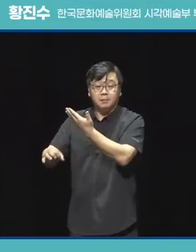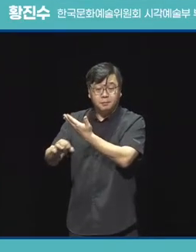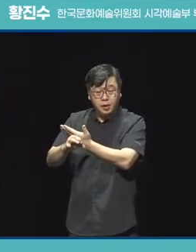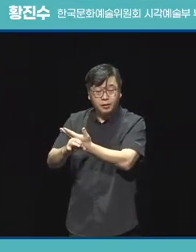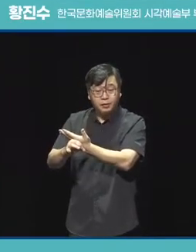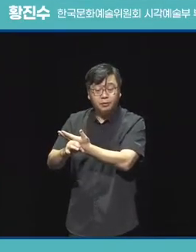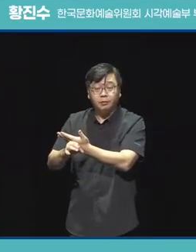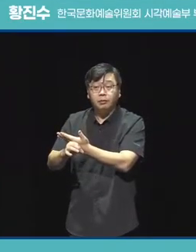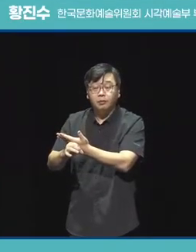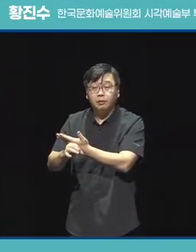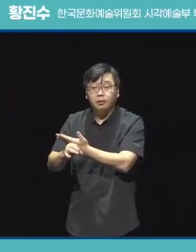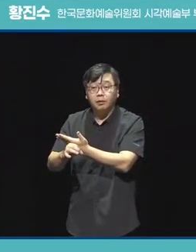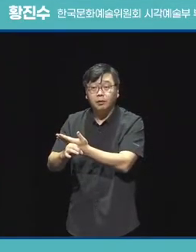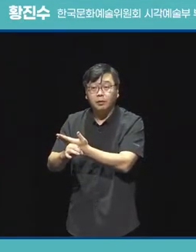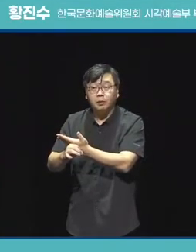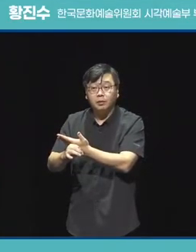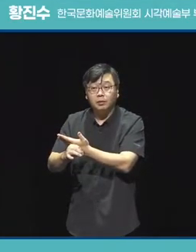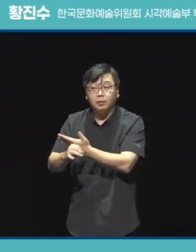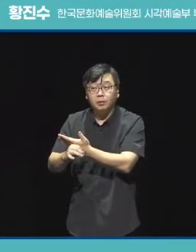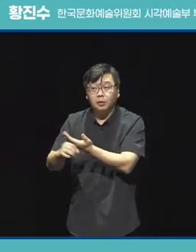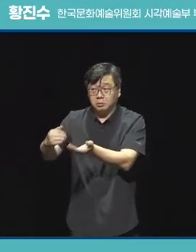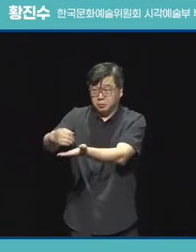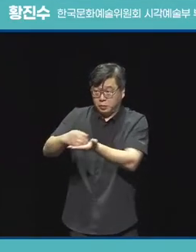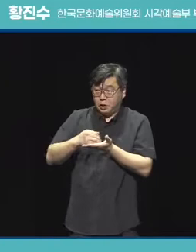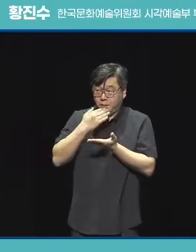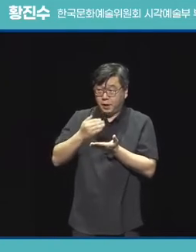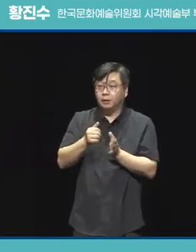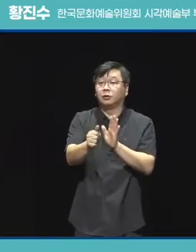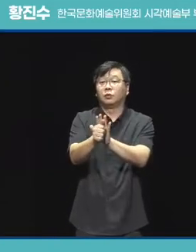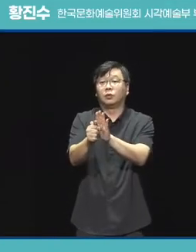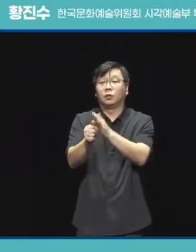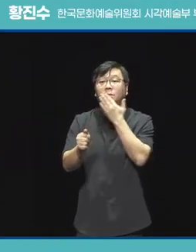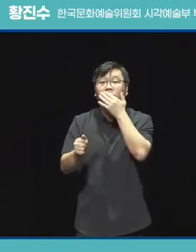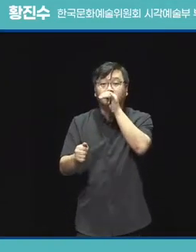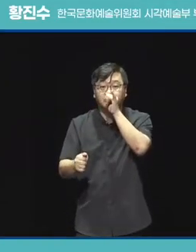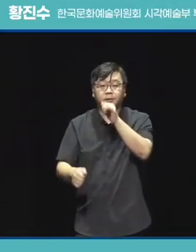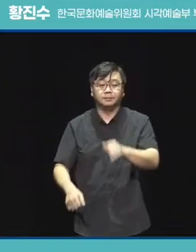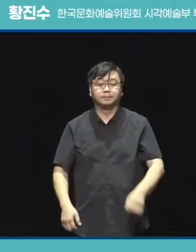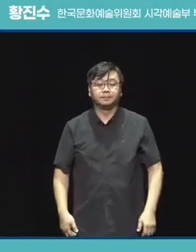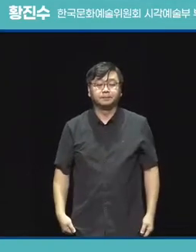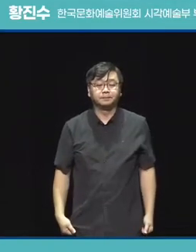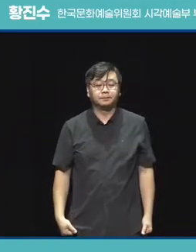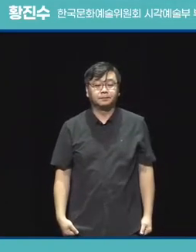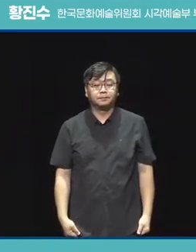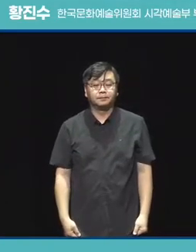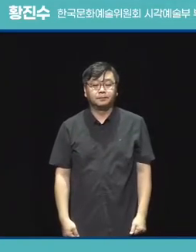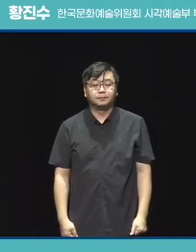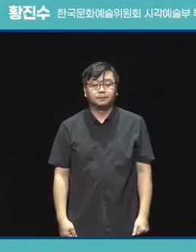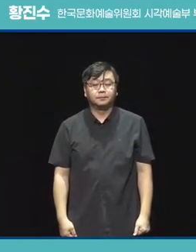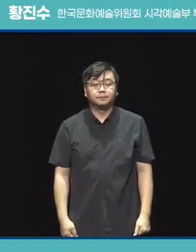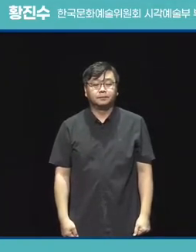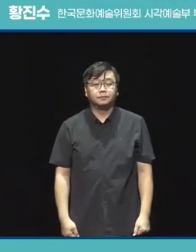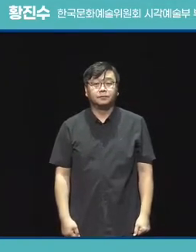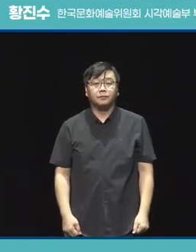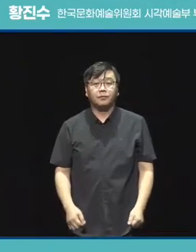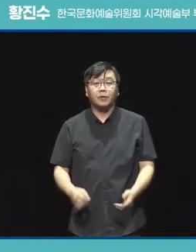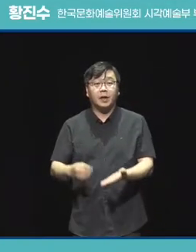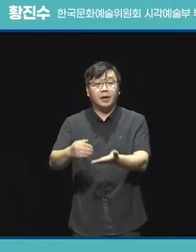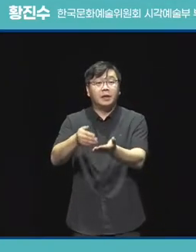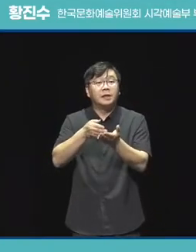전시 계획이 필요한 분들을 위해서도 다년간 사업으로 개방을 신규로 도입을 했고요 또